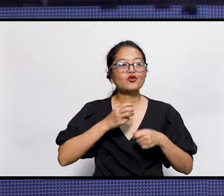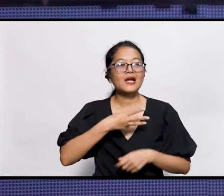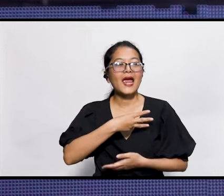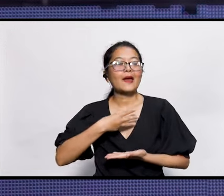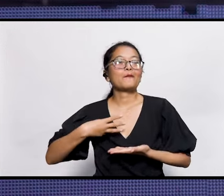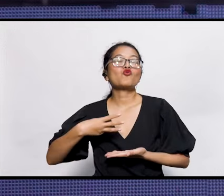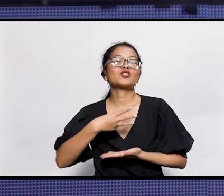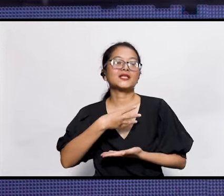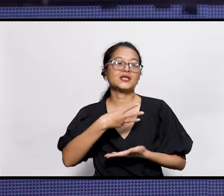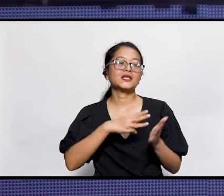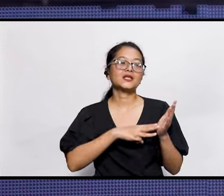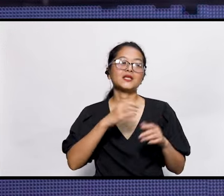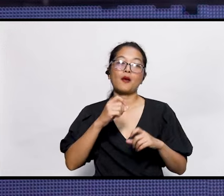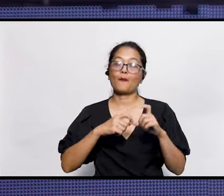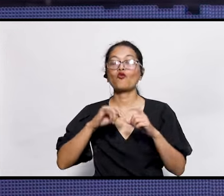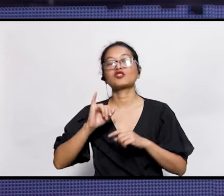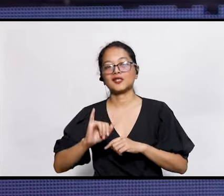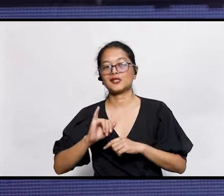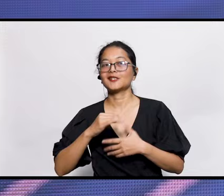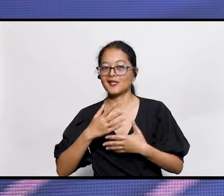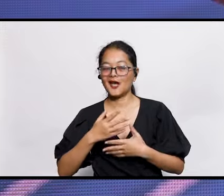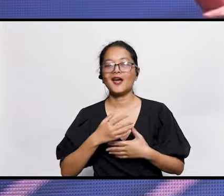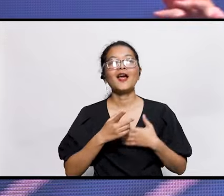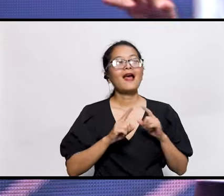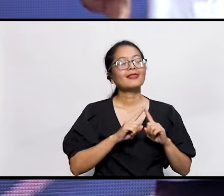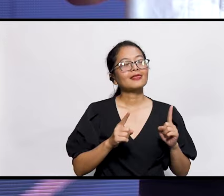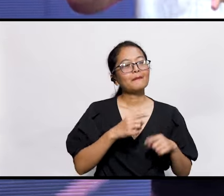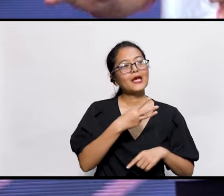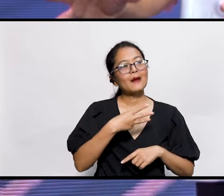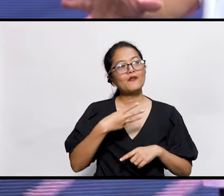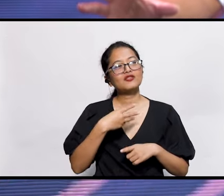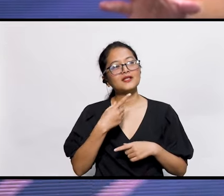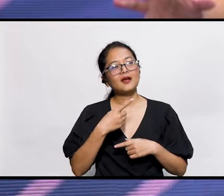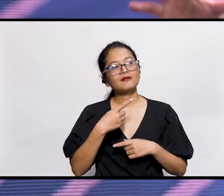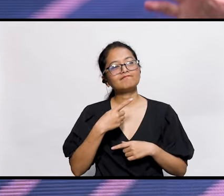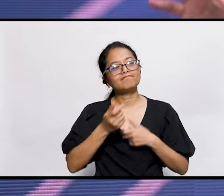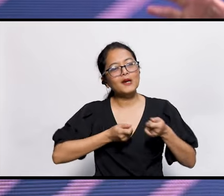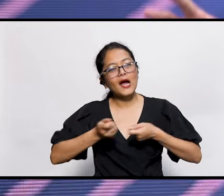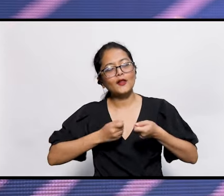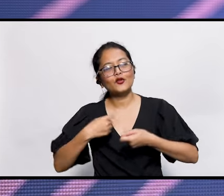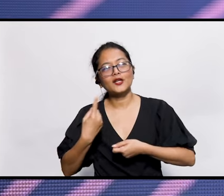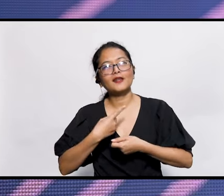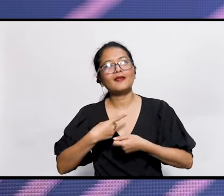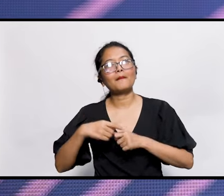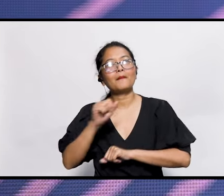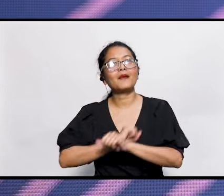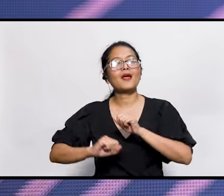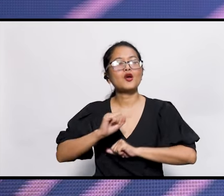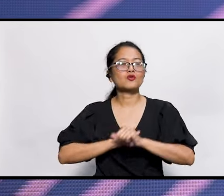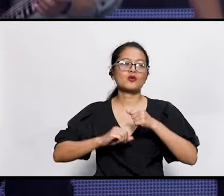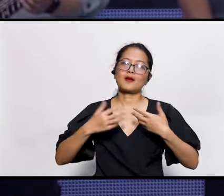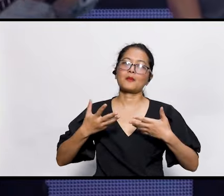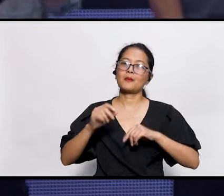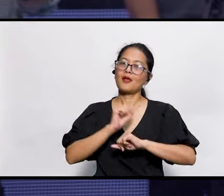kebahagiaan tapi amigdala itu emosi yang akhirnya mengatur kepada behavior tingkah laku